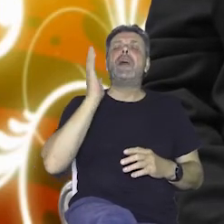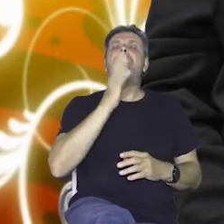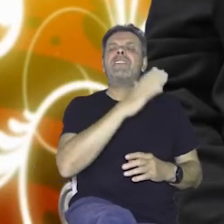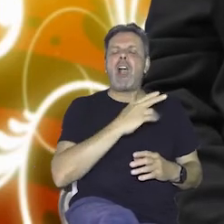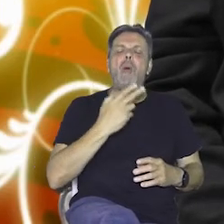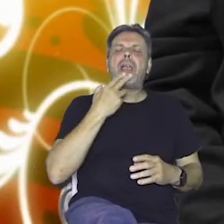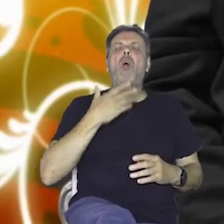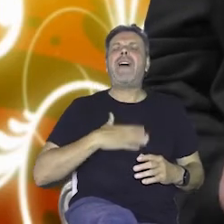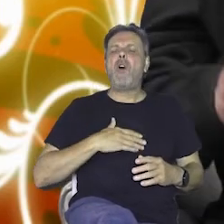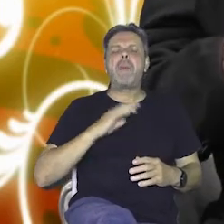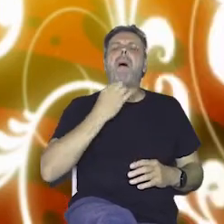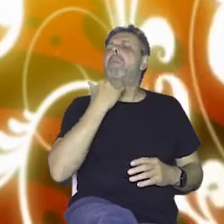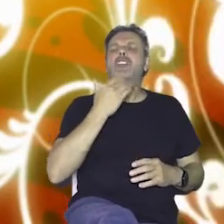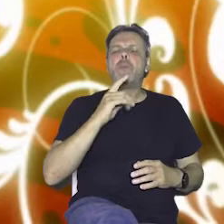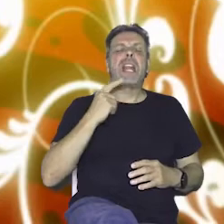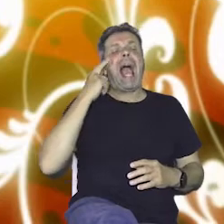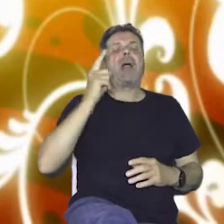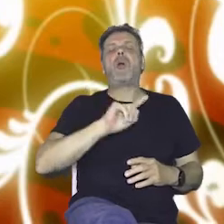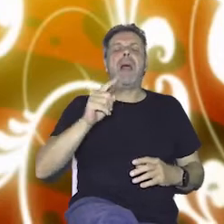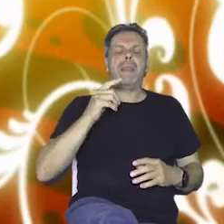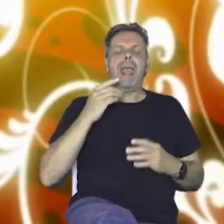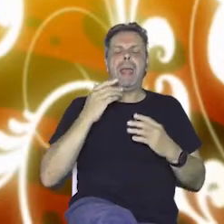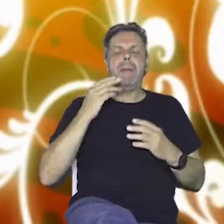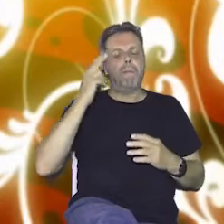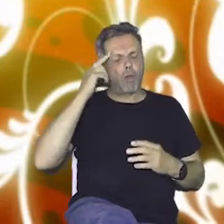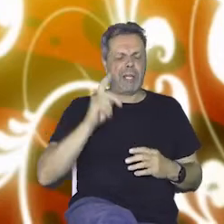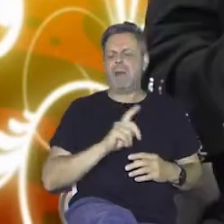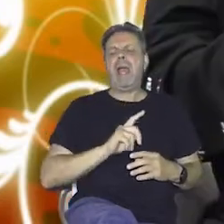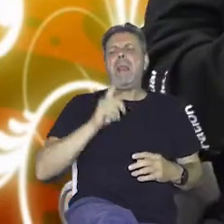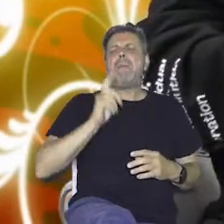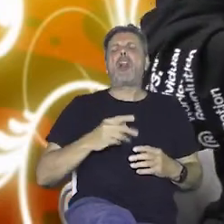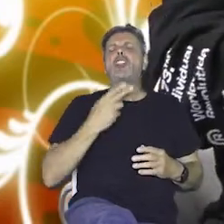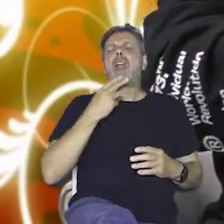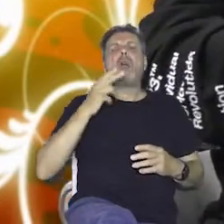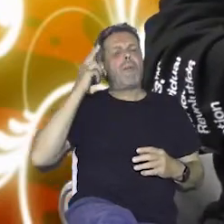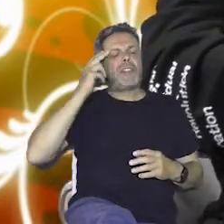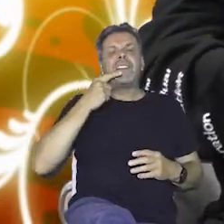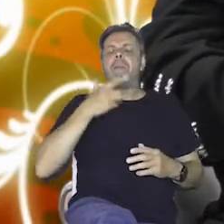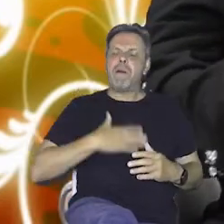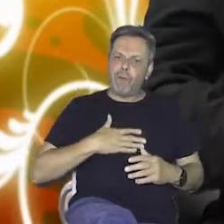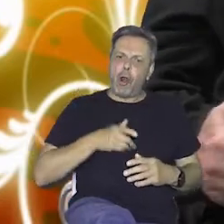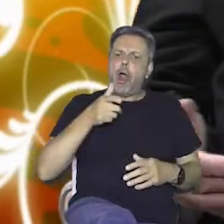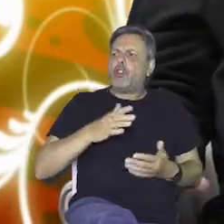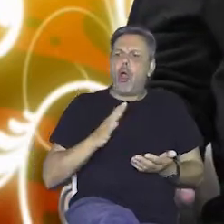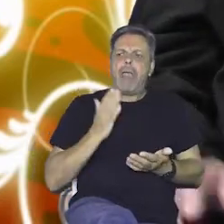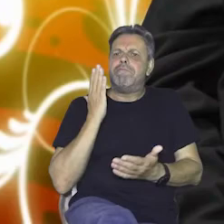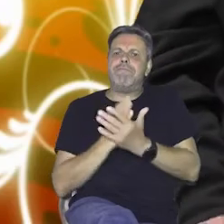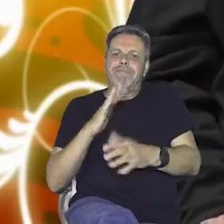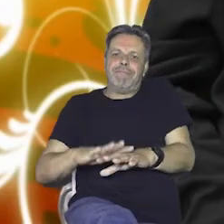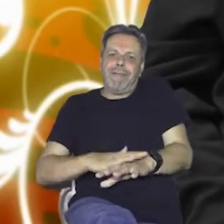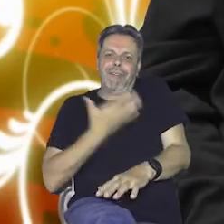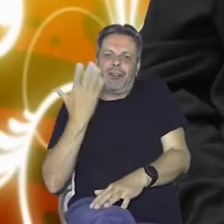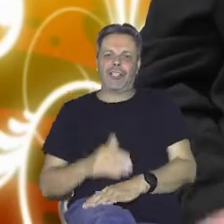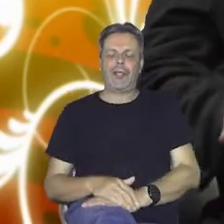ne poznaje. Eto. Dakle, ne moraš nekoga poznavati da bi ga volio, to jednostavno osjetiš, to je ta, to je ta kemija koja da